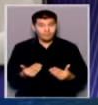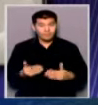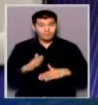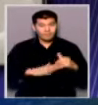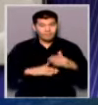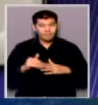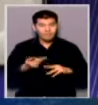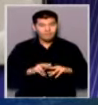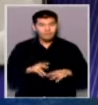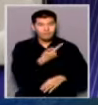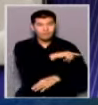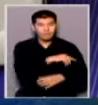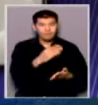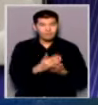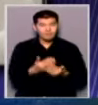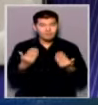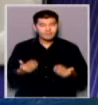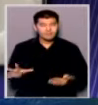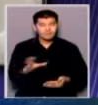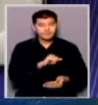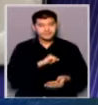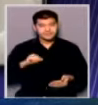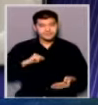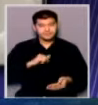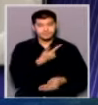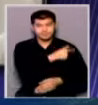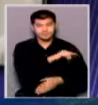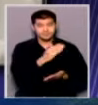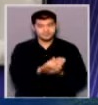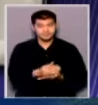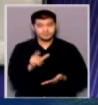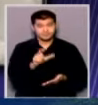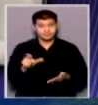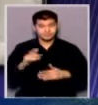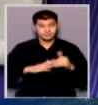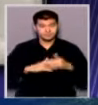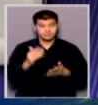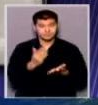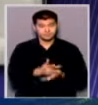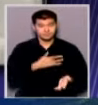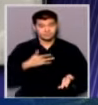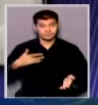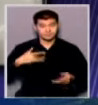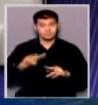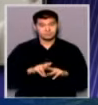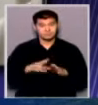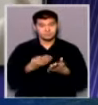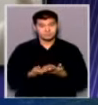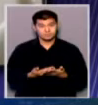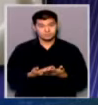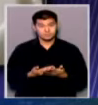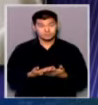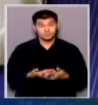практикалық дәрігерлер, терапевт дәрігерлеріміз бар. Соның бәрі жеткілікті дәрежеде қазір. Реанимация бөлімшесінде реанимацияның